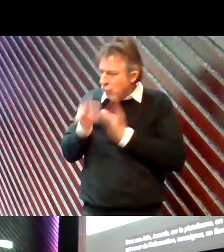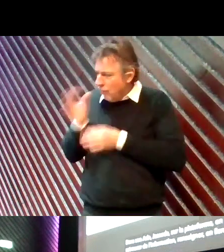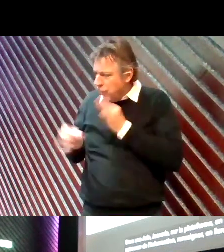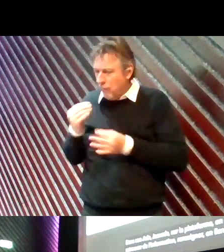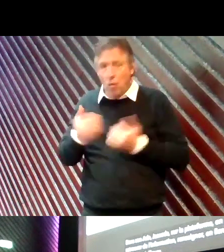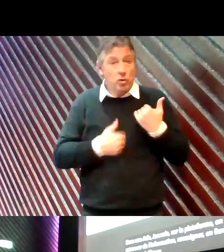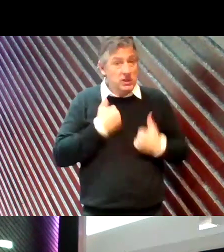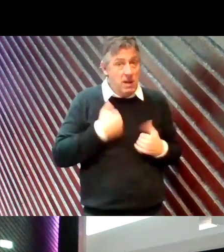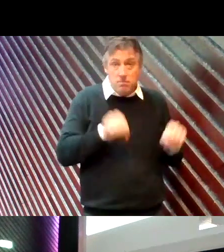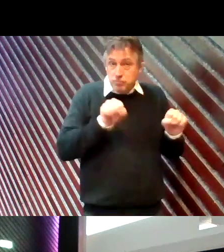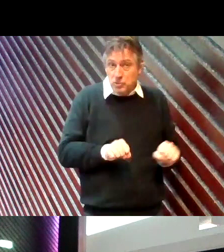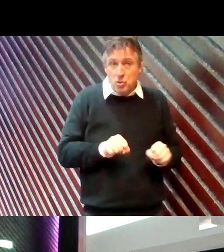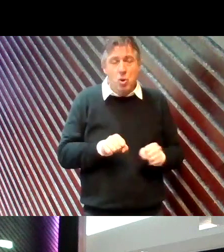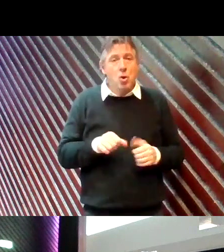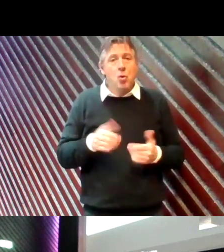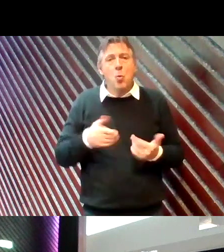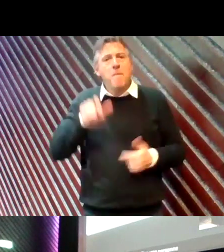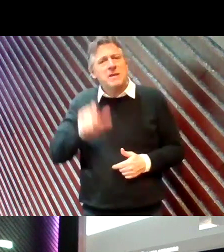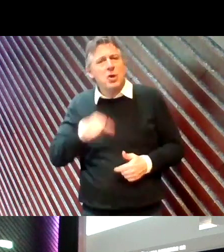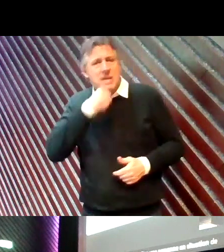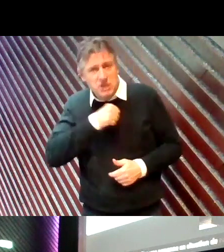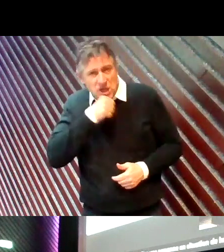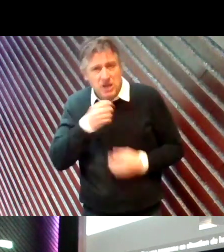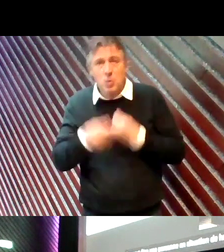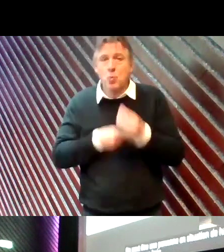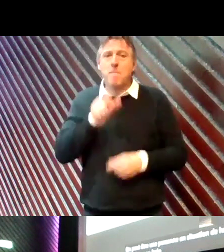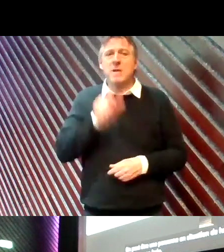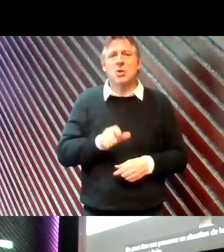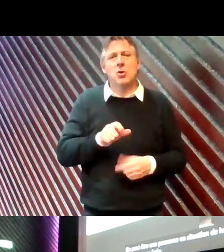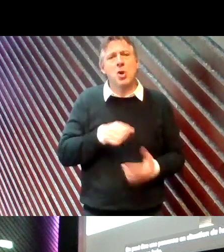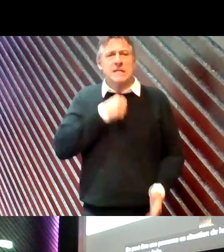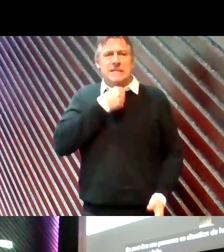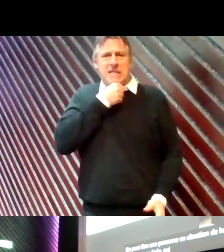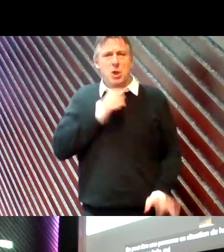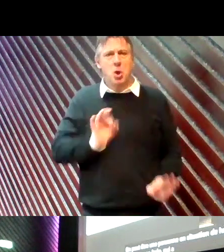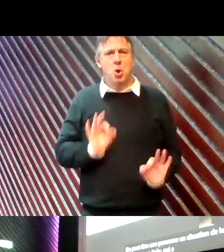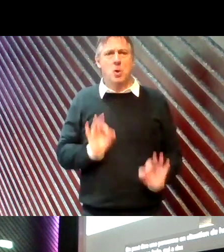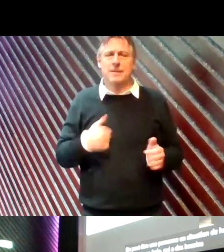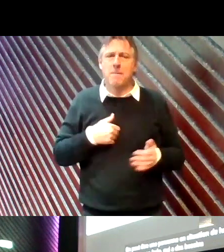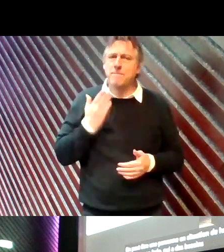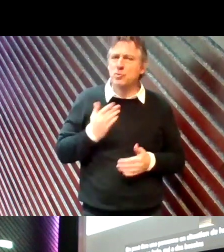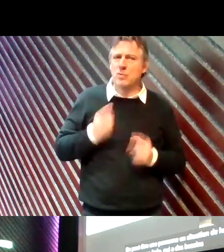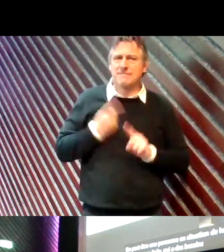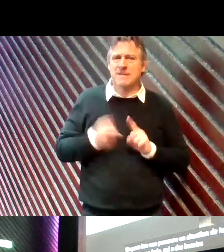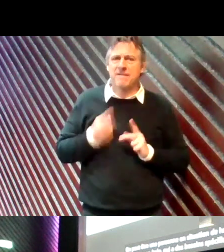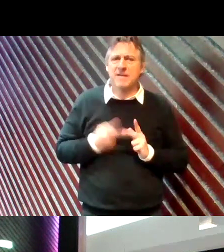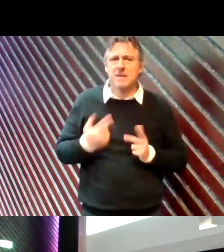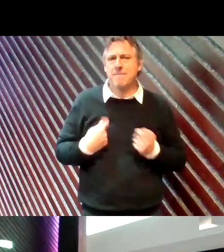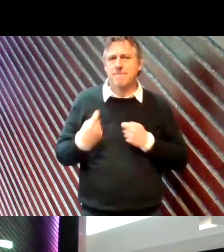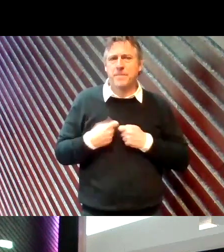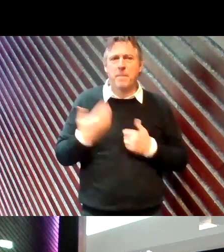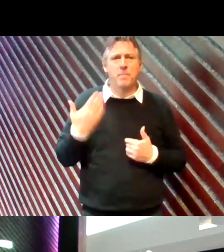âgée qui a des besoins spécifiques ou on va aussi être par exemple une famille qui a besoin de